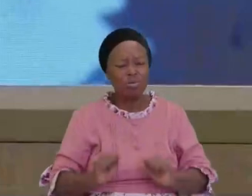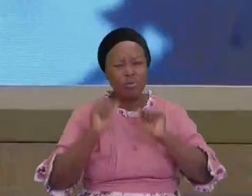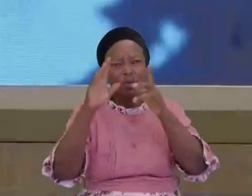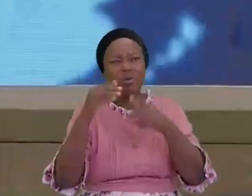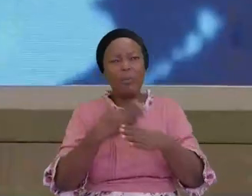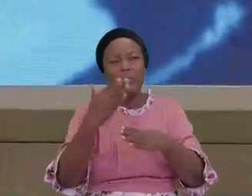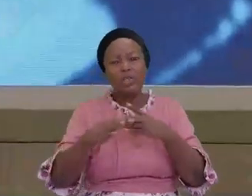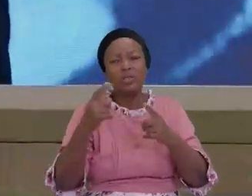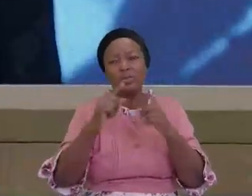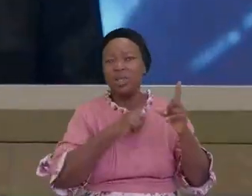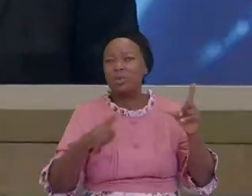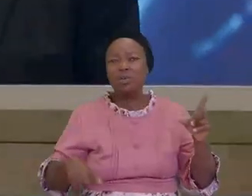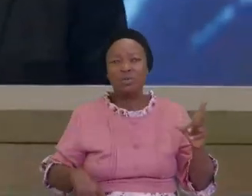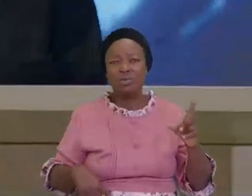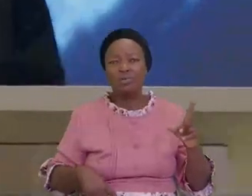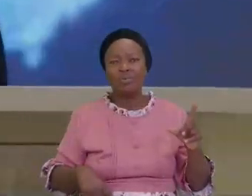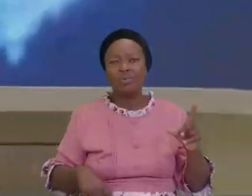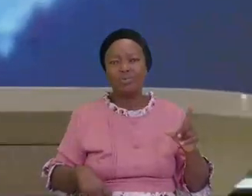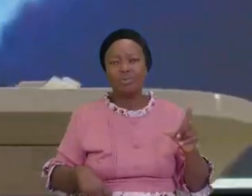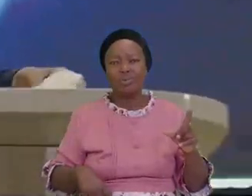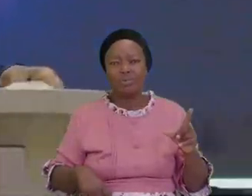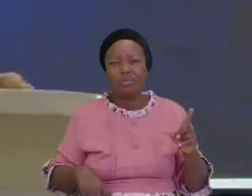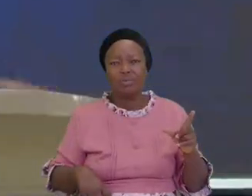Toute ta soumission totalement au Seigneur.